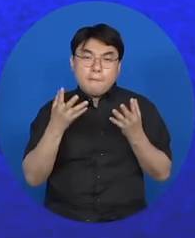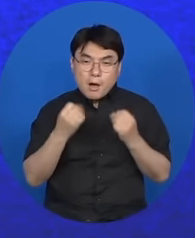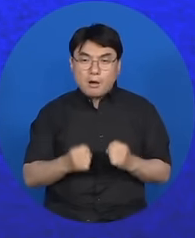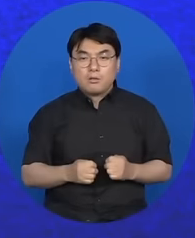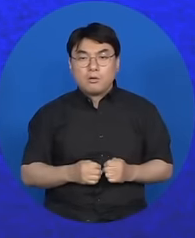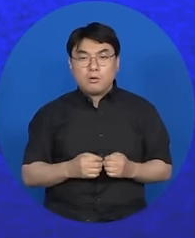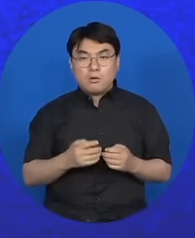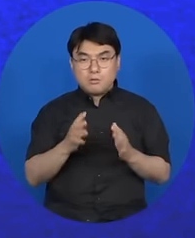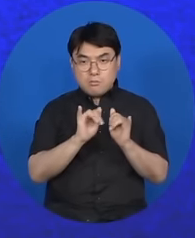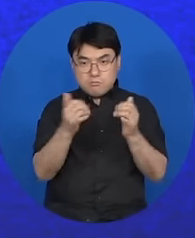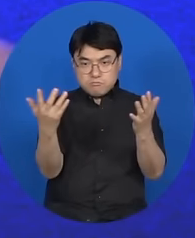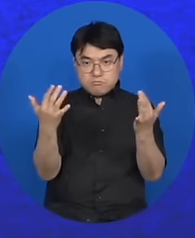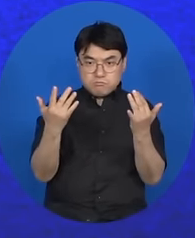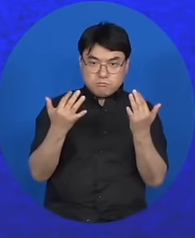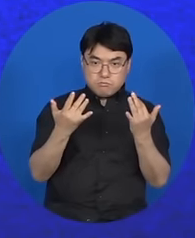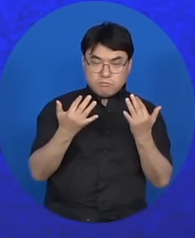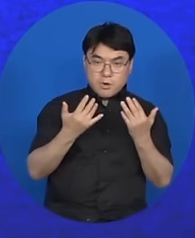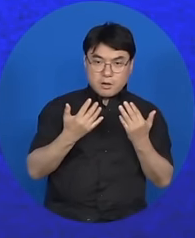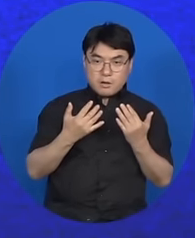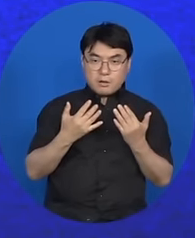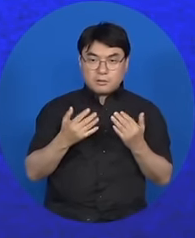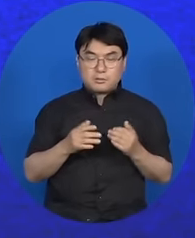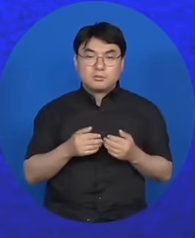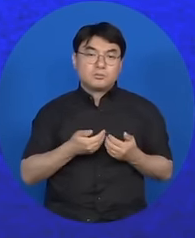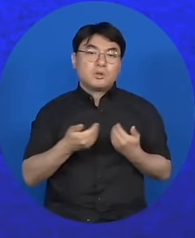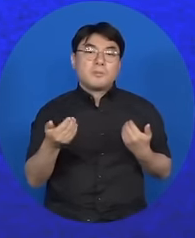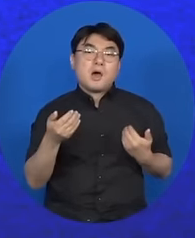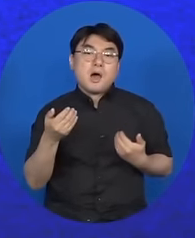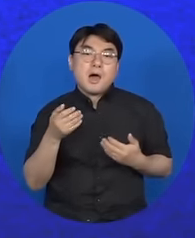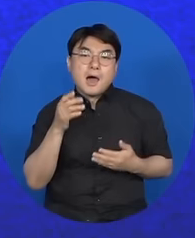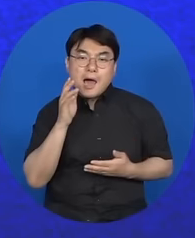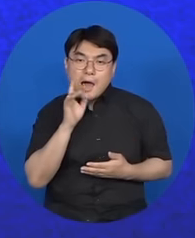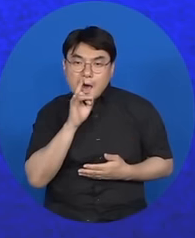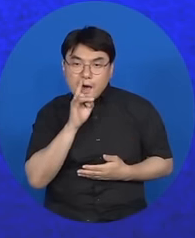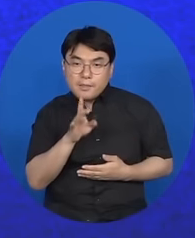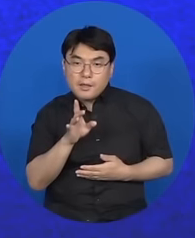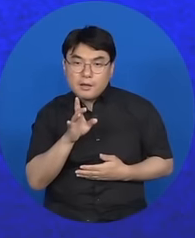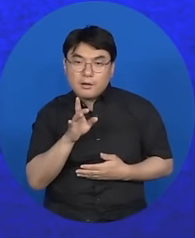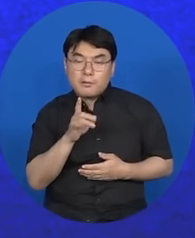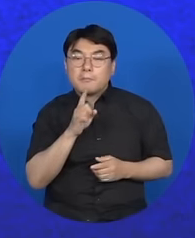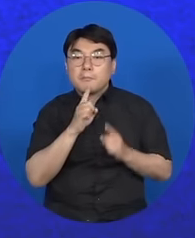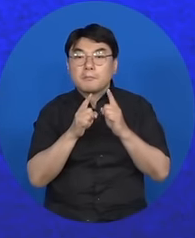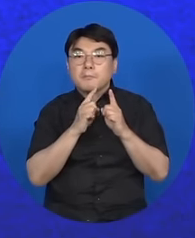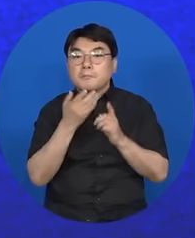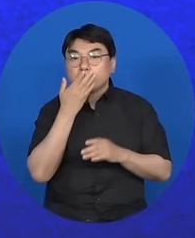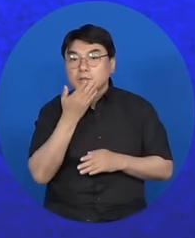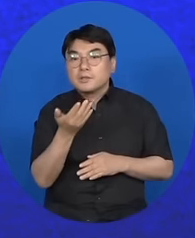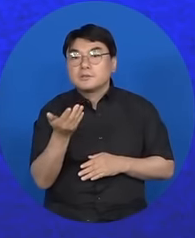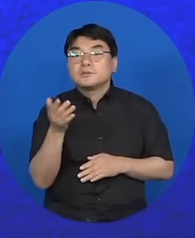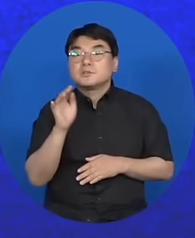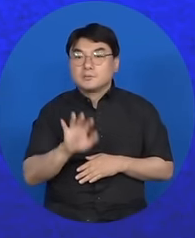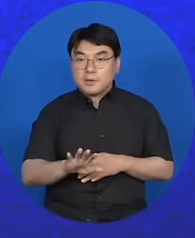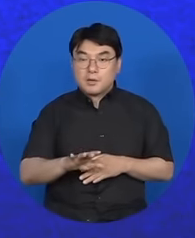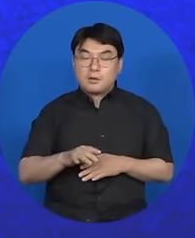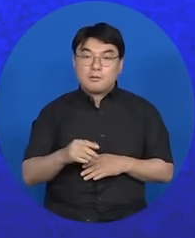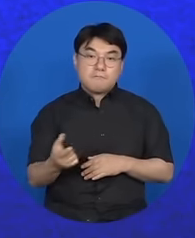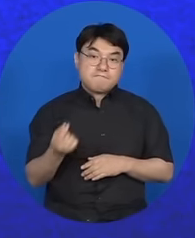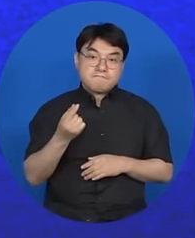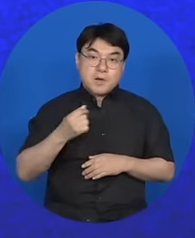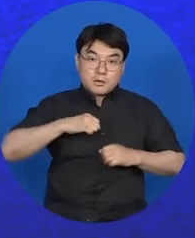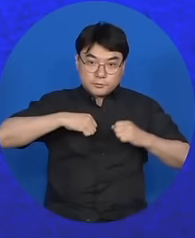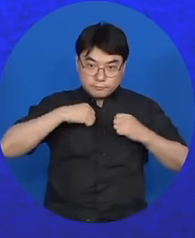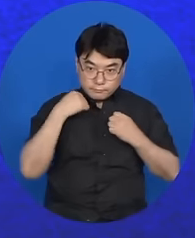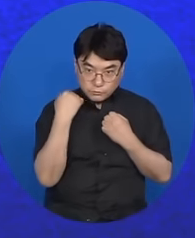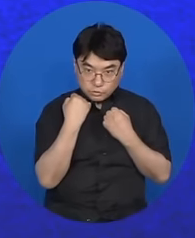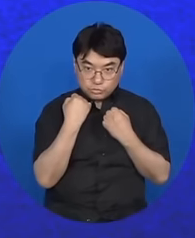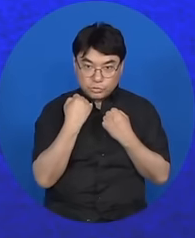이렇게 몰려드는데 제가 빠지면 안 됩니다 라고 말할 수도 있었지만 빌립은 즉시 순종하여 일어나서